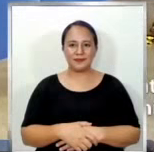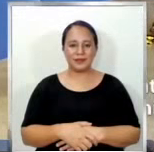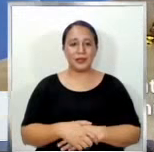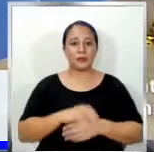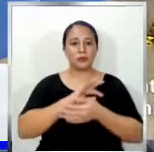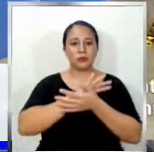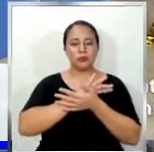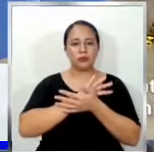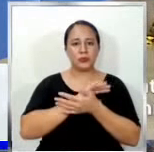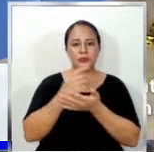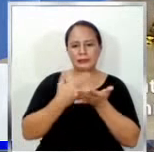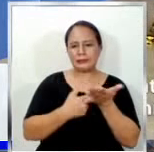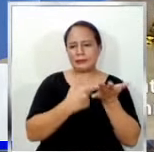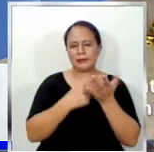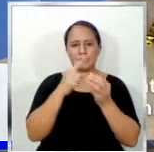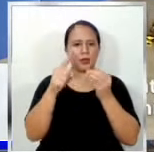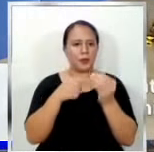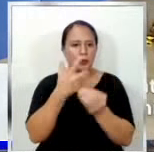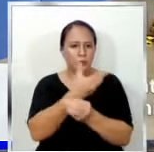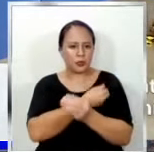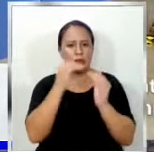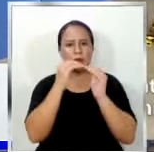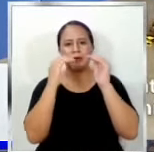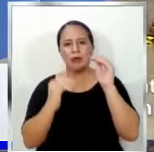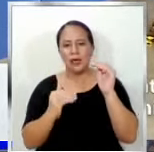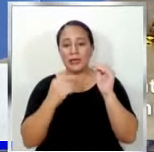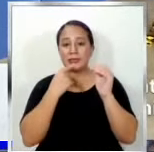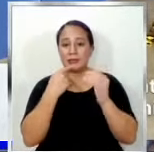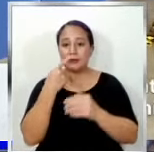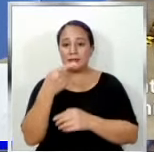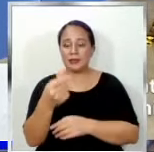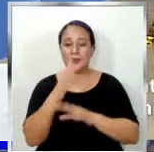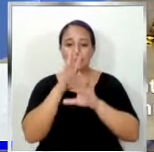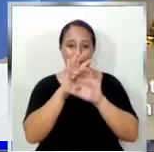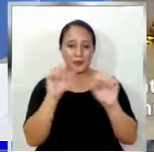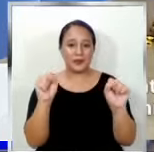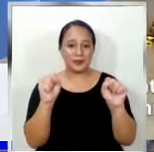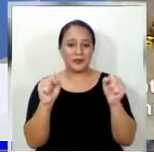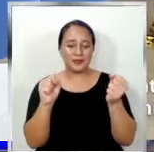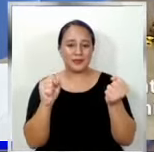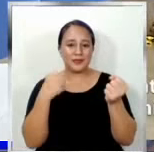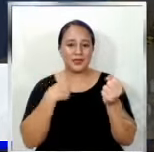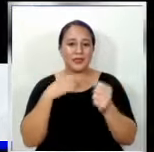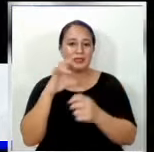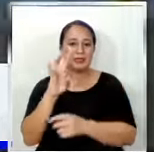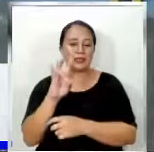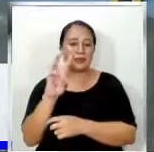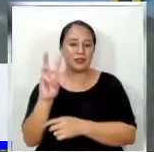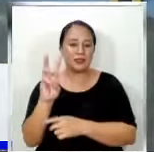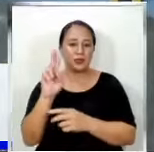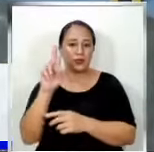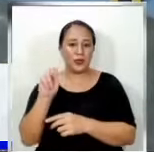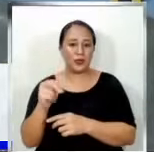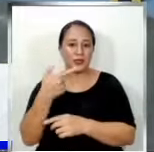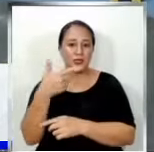Usapin sa vaccine inequality ang unang tinalakay ng Pangulo sa kanyang pagharap sa 76th United Nations General Assembly.